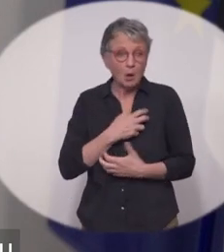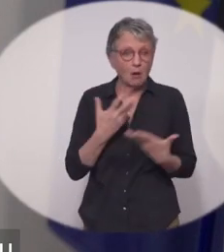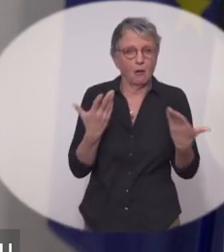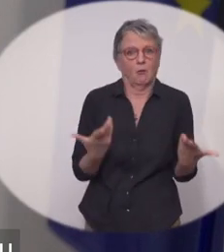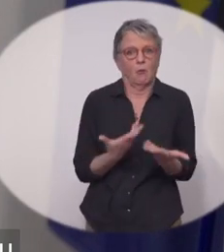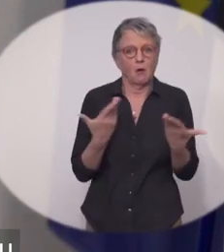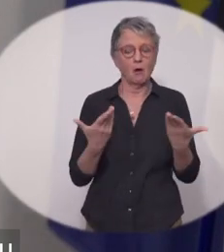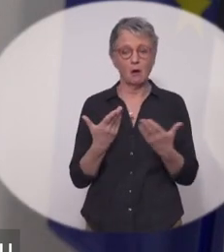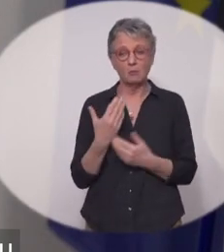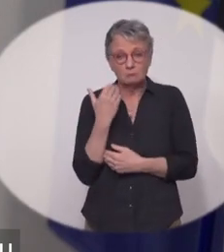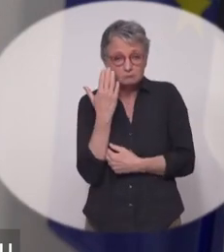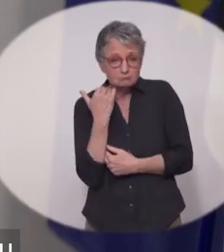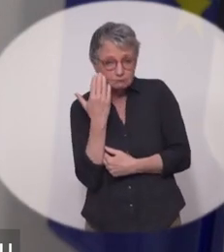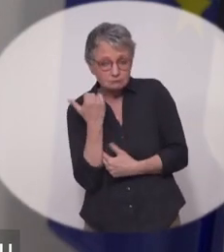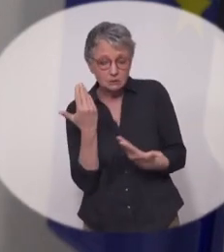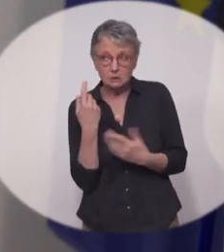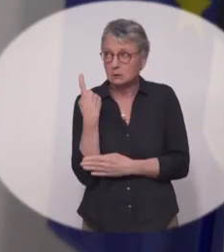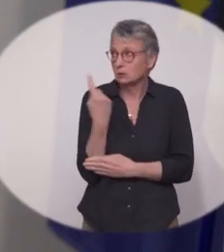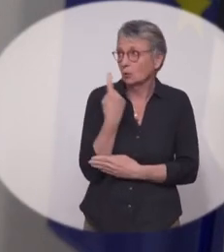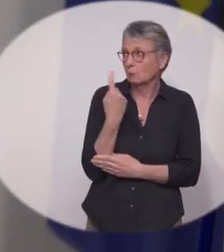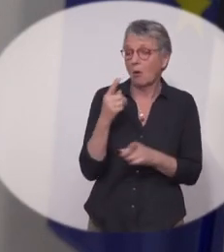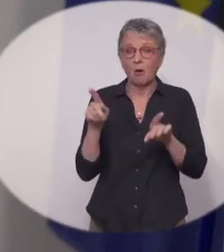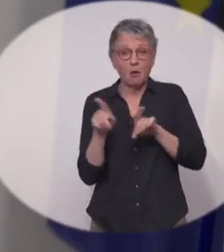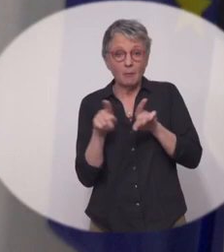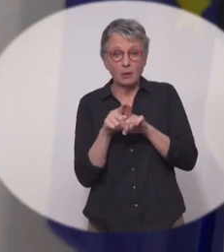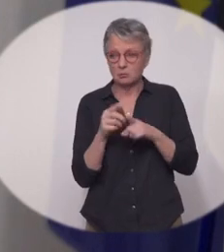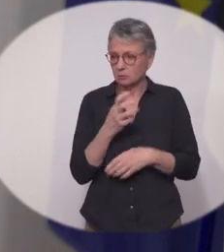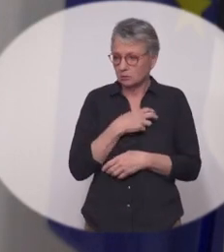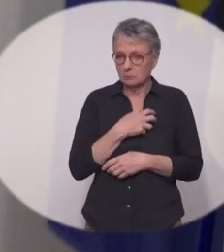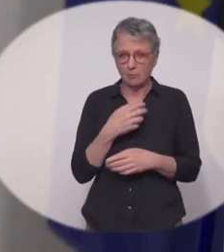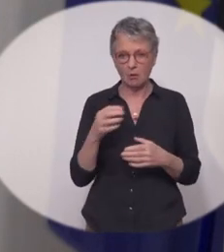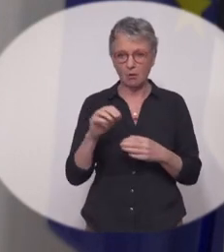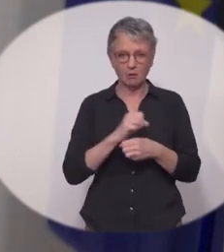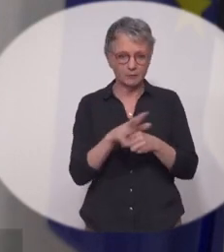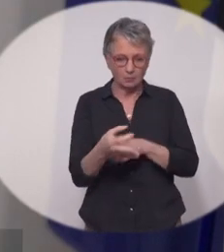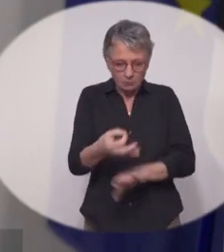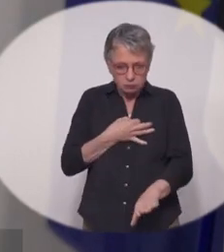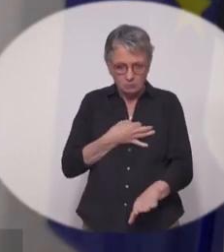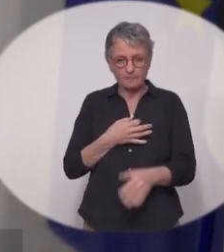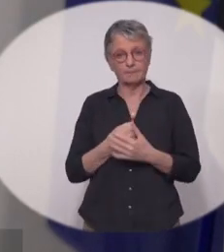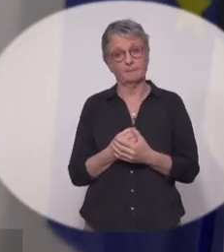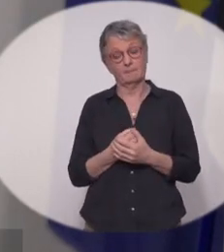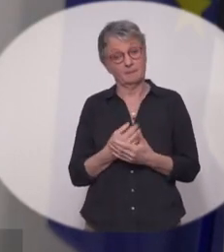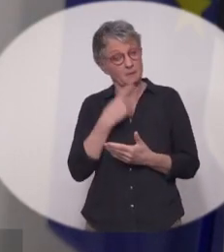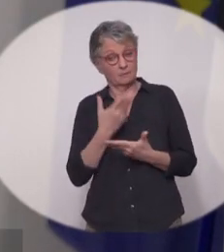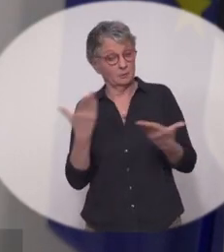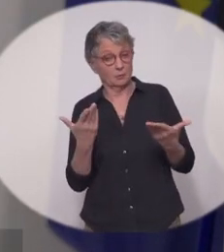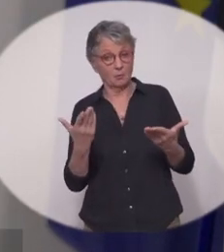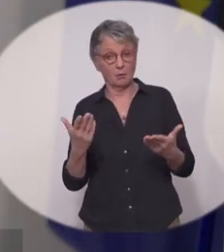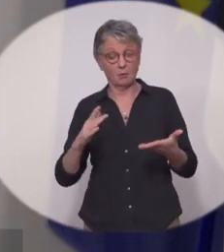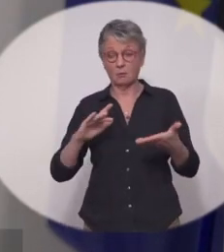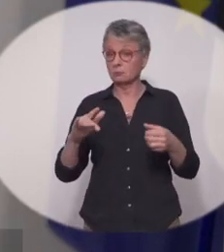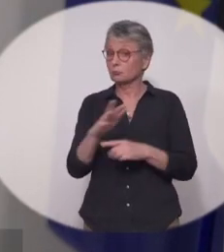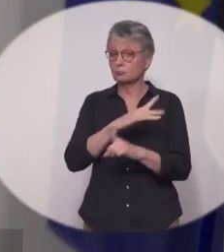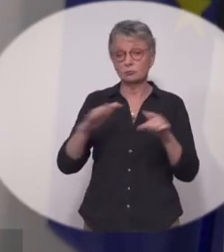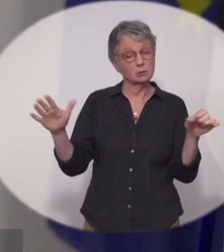la mélancolie de l'isolément de l'autre la crainte de la contamination c'est donc bien toute notre société qui se trouve